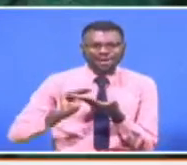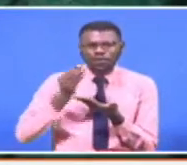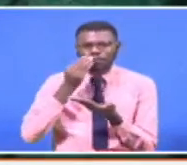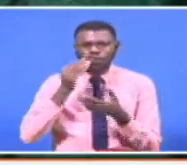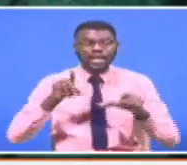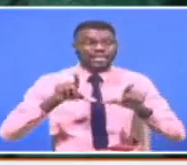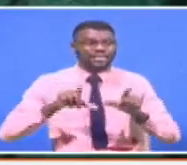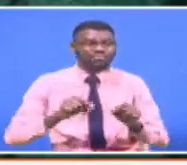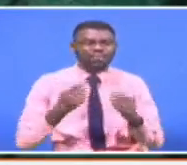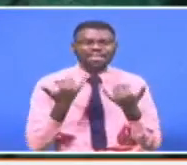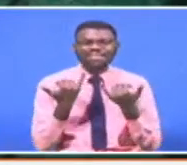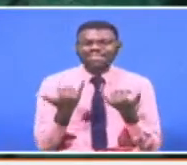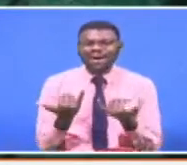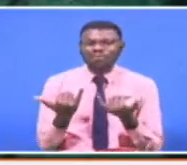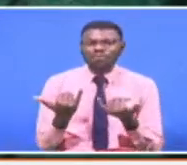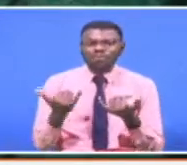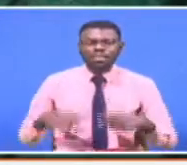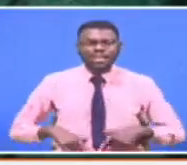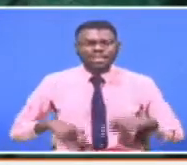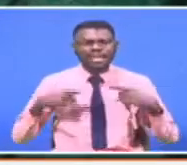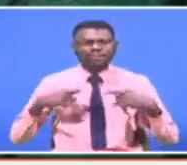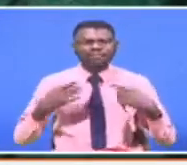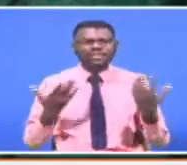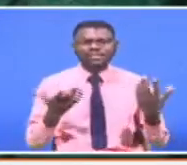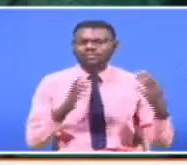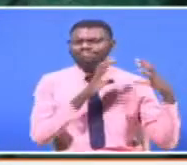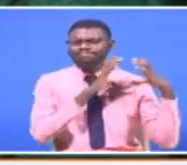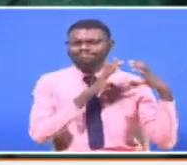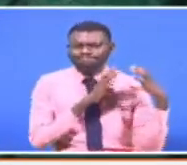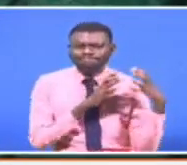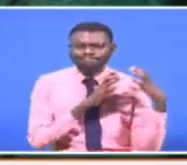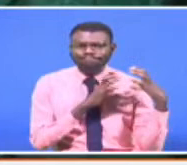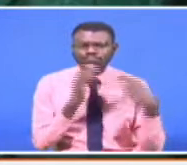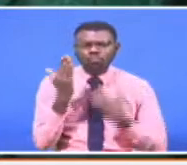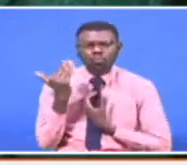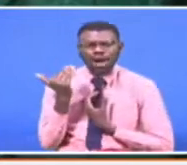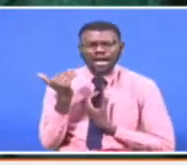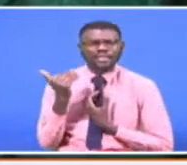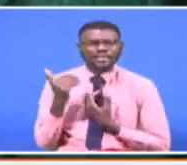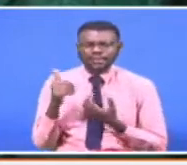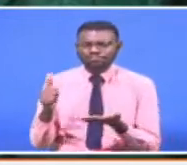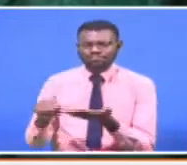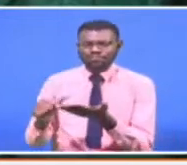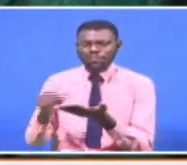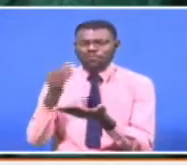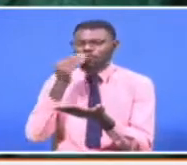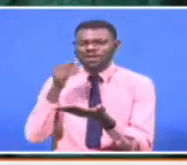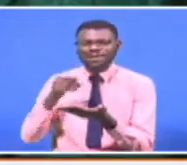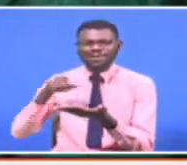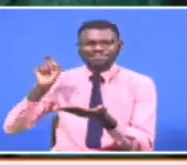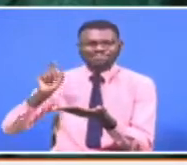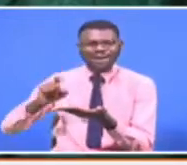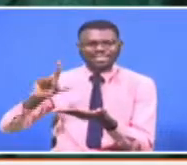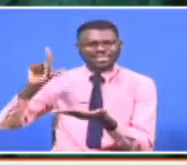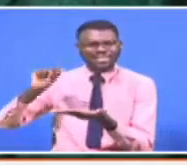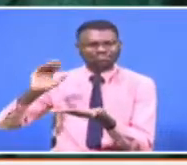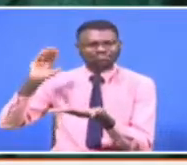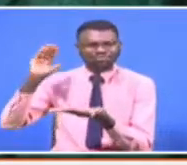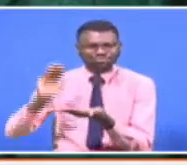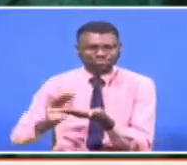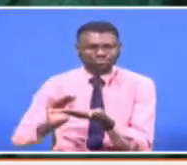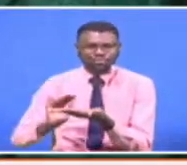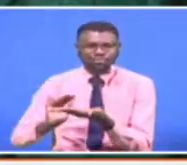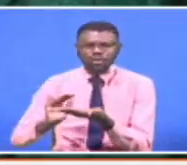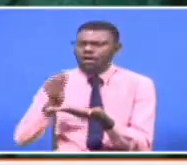ya gharama ya maisha ni kupunguza kwanza gharama ya chakula. Na